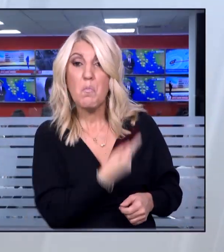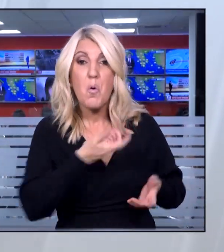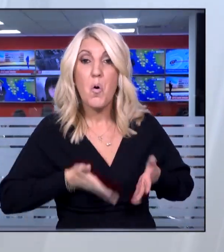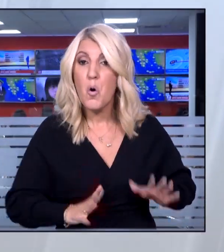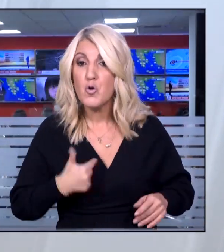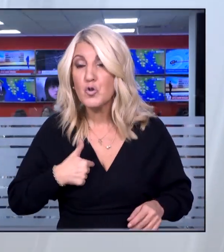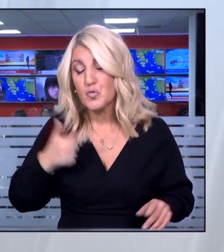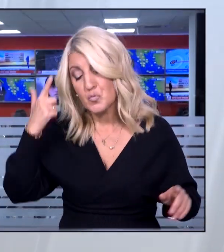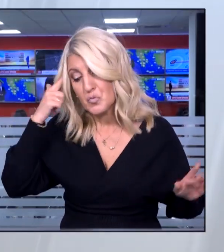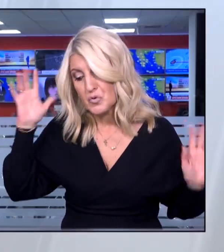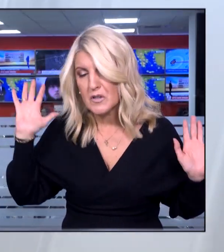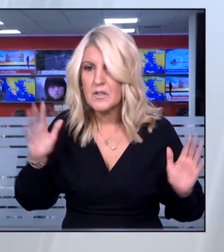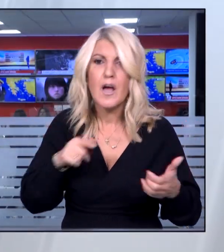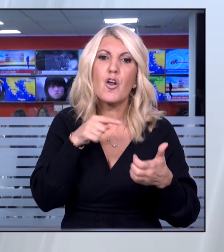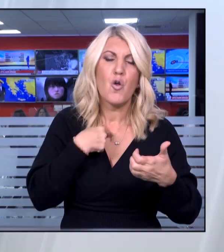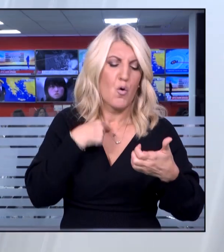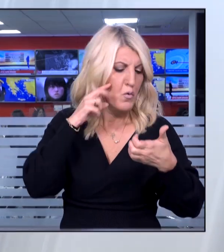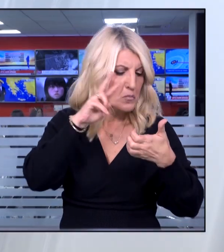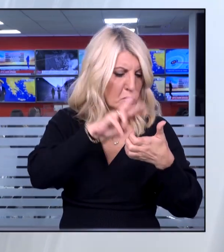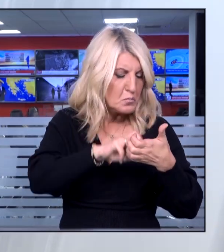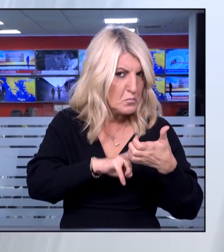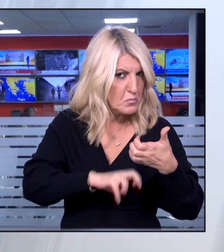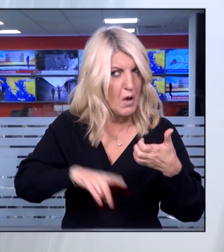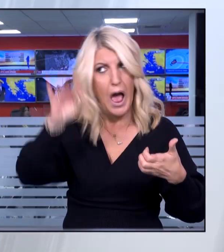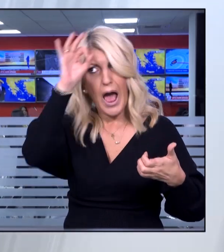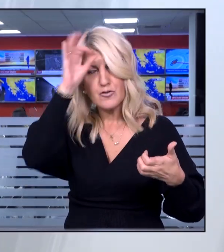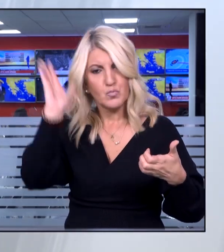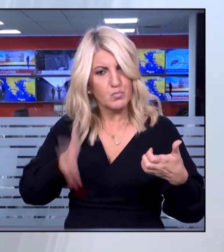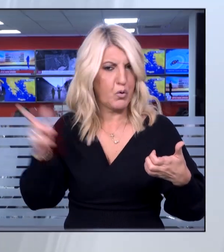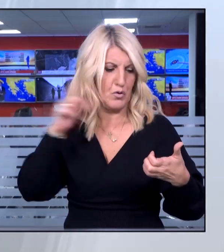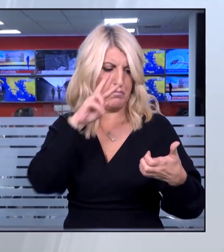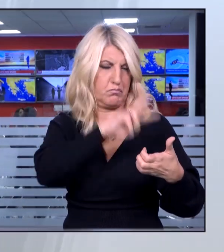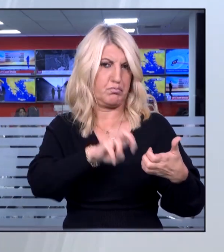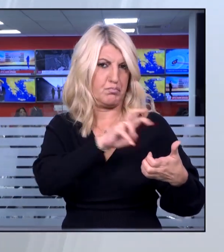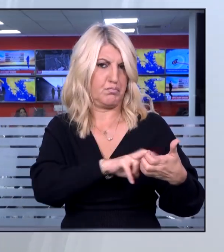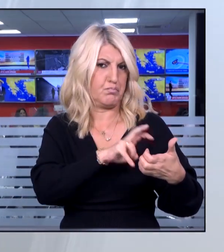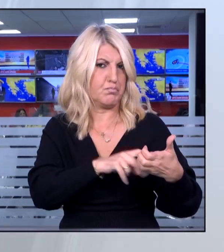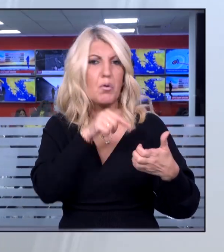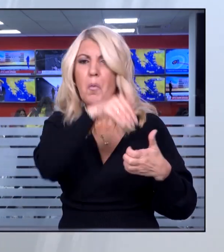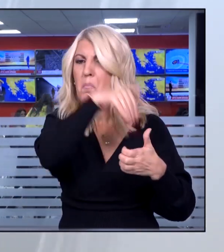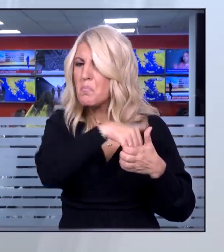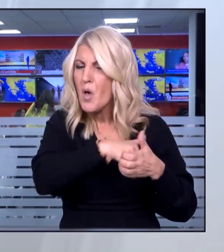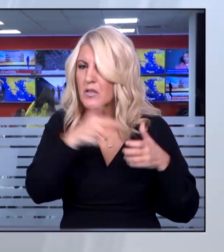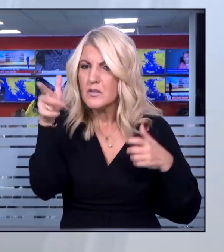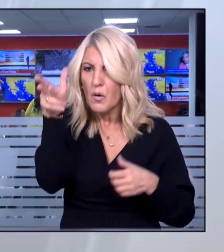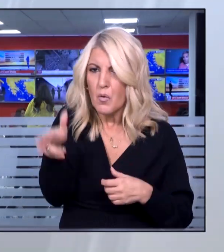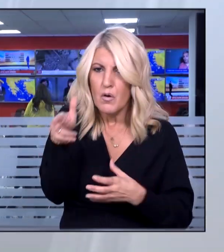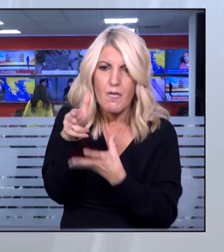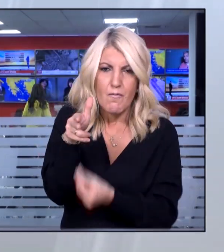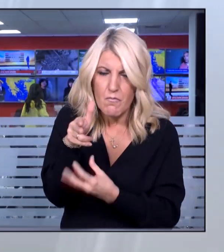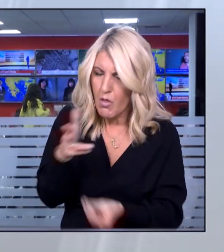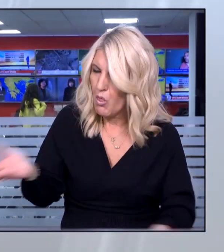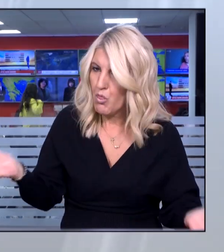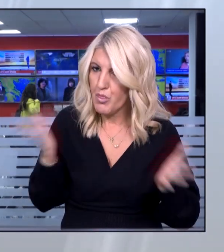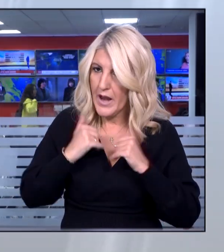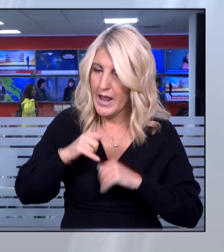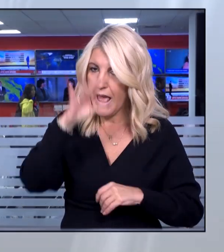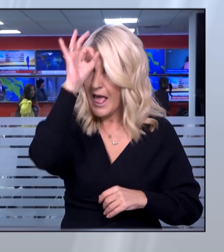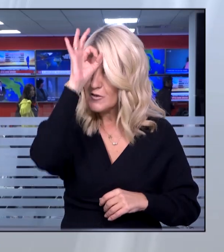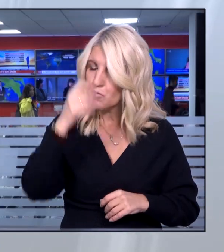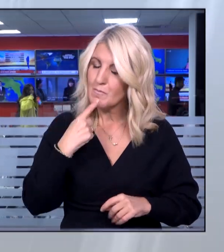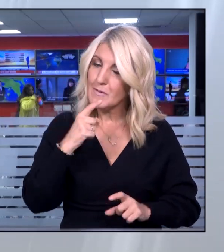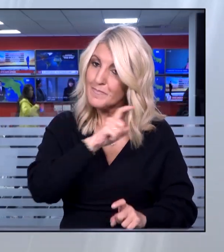ούτε τίποτα. Αφού το ψάξουν έτσι αλλιώς, δεν υπάρχει τίποτα. Οι αστυνομικοί εξετάζουν με ιδιαίτερη προσοχή αν κάποιο